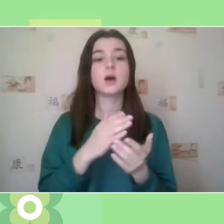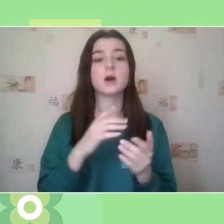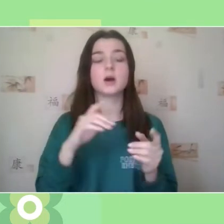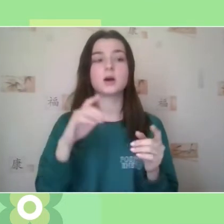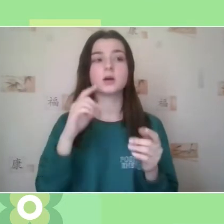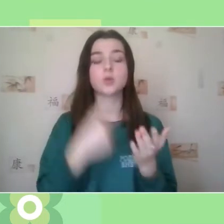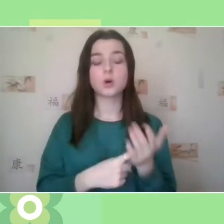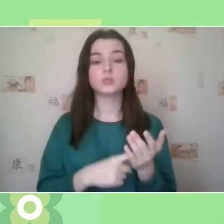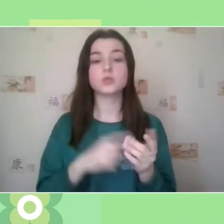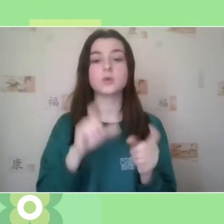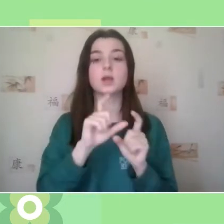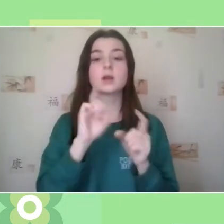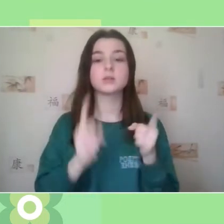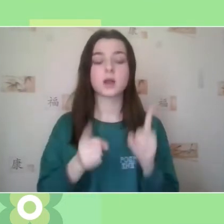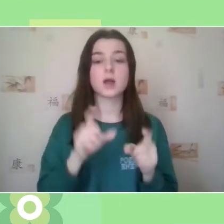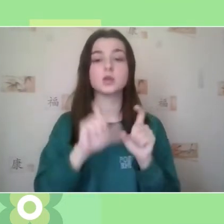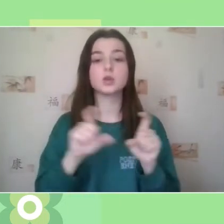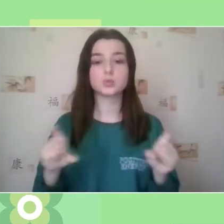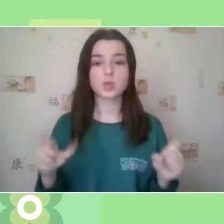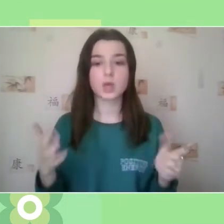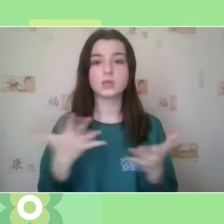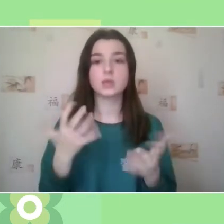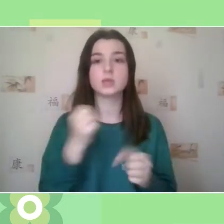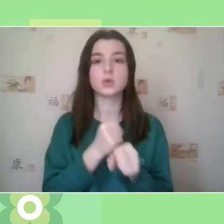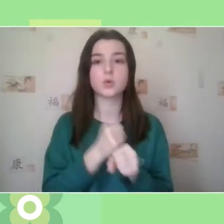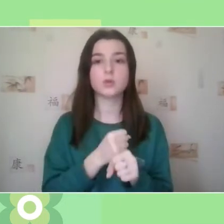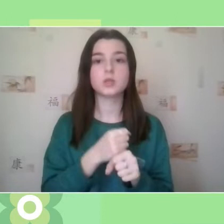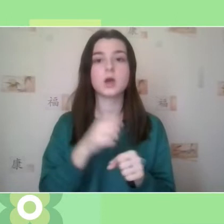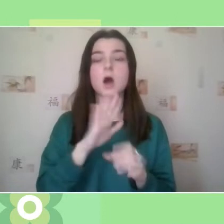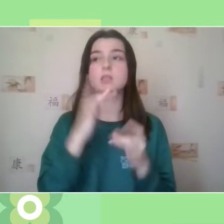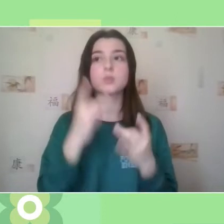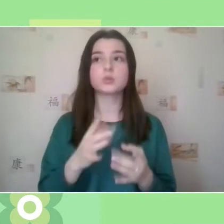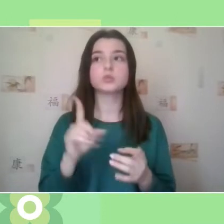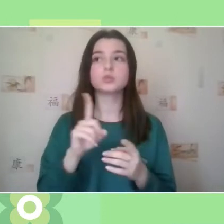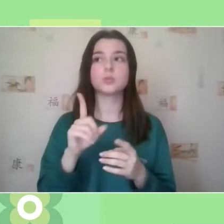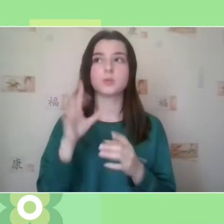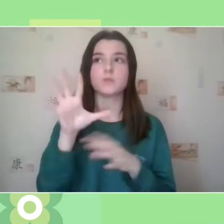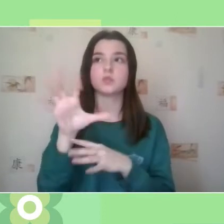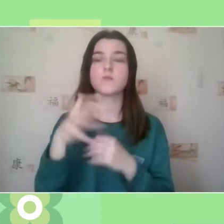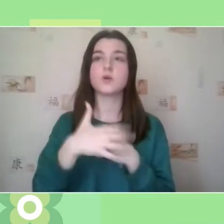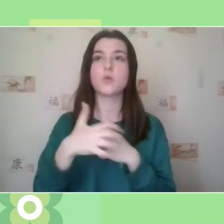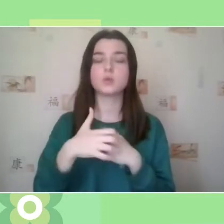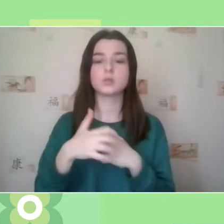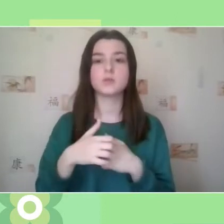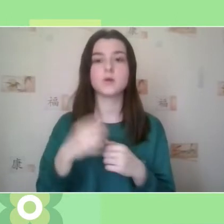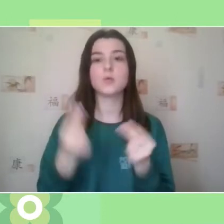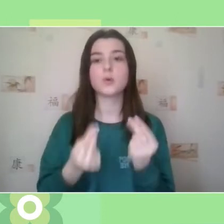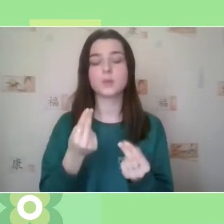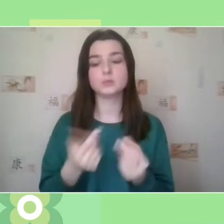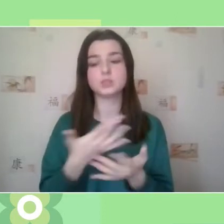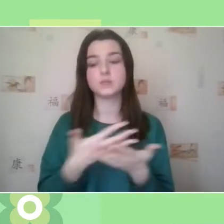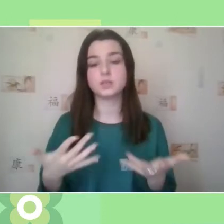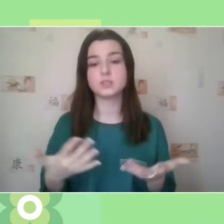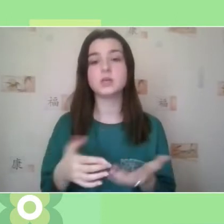тільки постінгом рецептів, котиків і мемчиків, а й конкретними речами на користь громади. І тоді